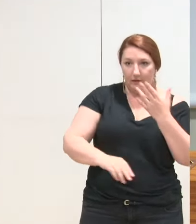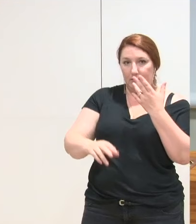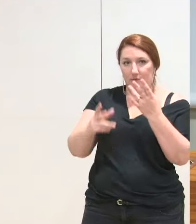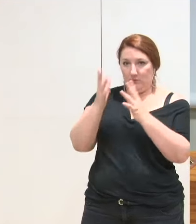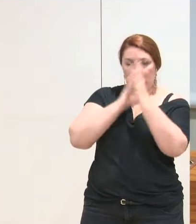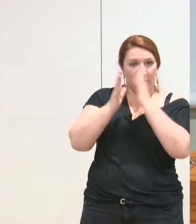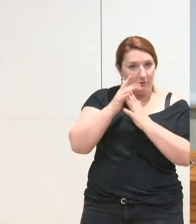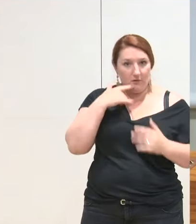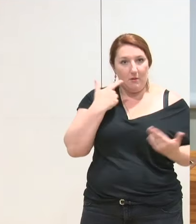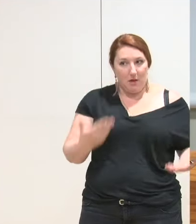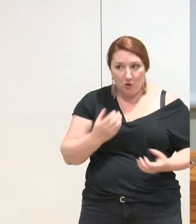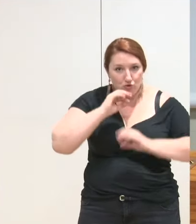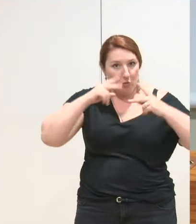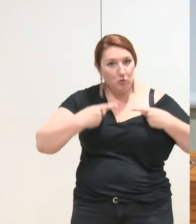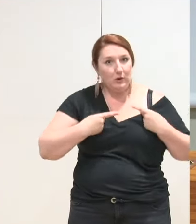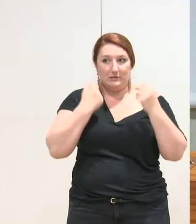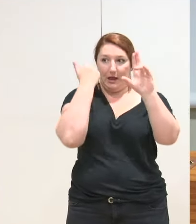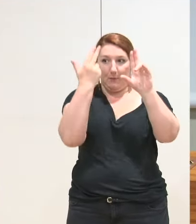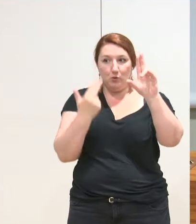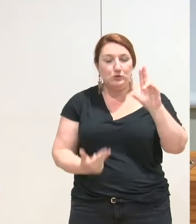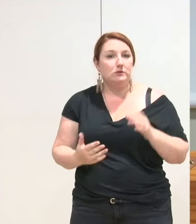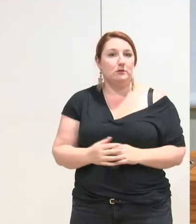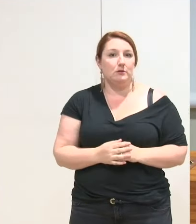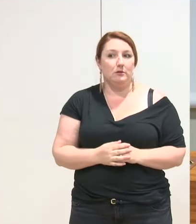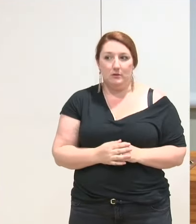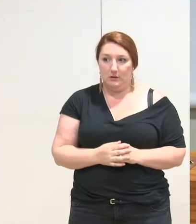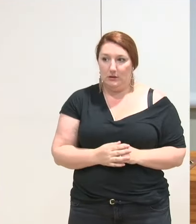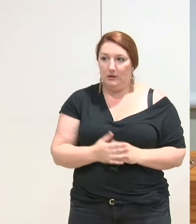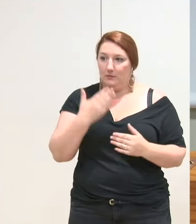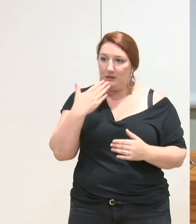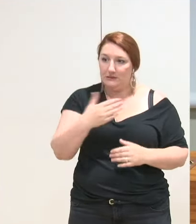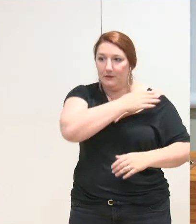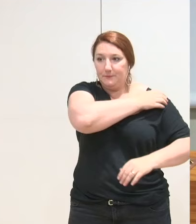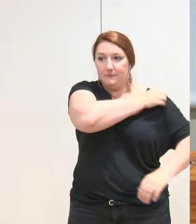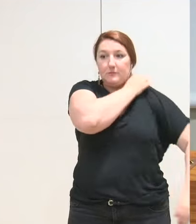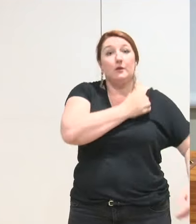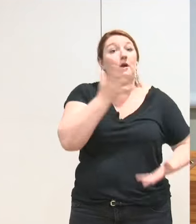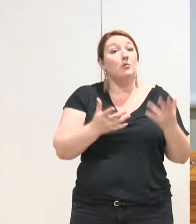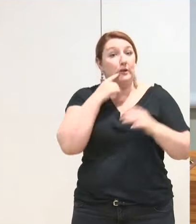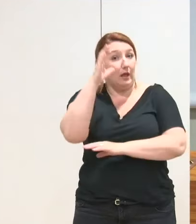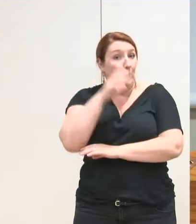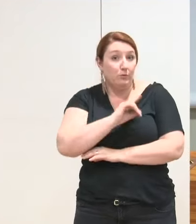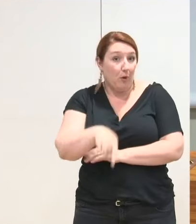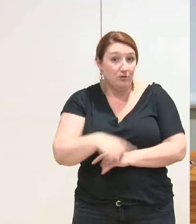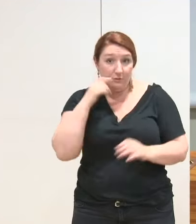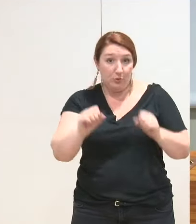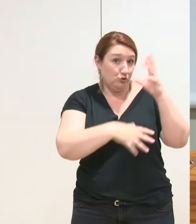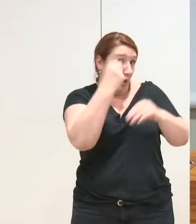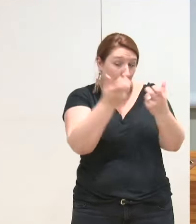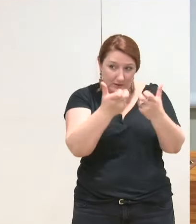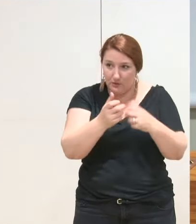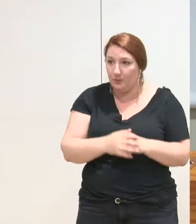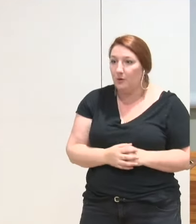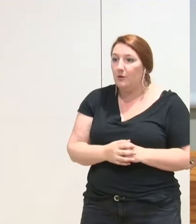écrit donc maintenant je m'autorise à vous donner des éléments de réponse je vous remercie que vous n'êtes d'ailleurs pas obligé d'écouter vous pouvez sortir par